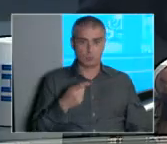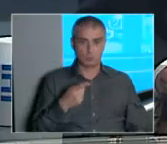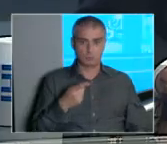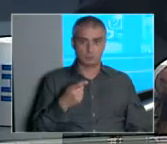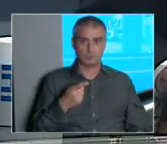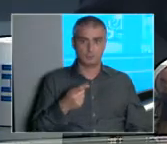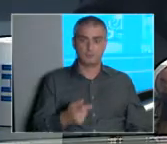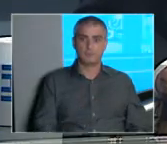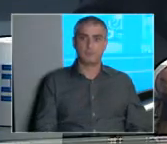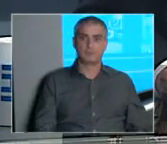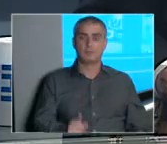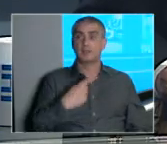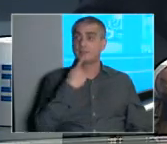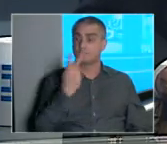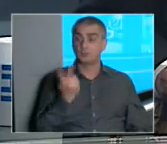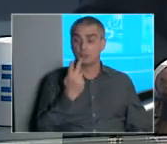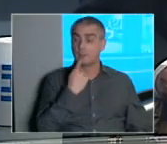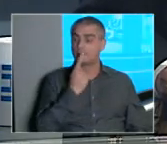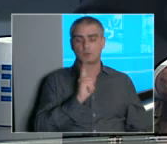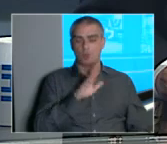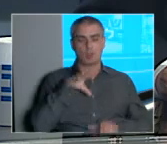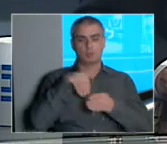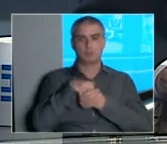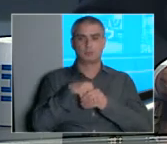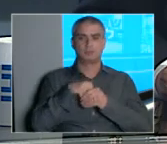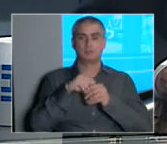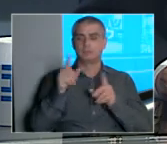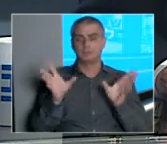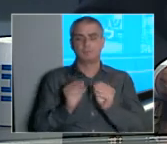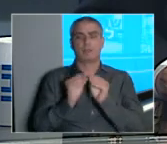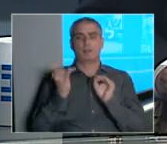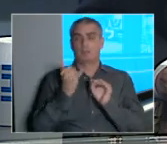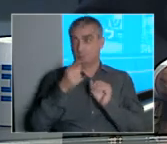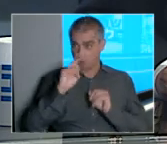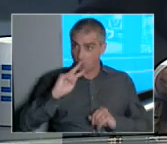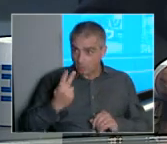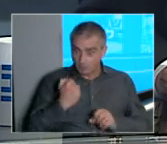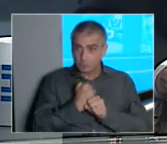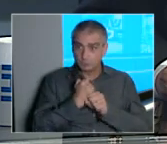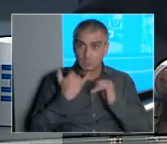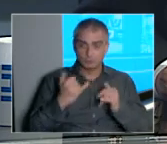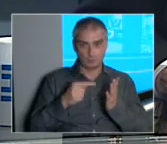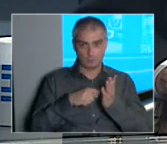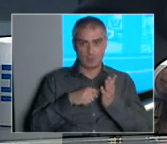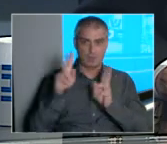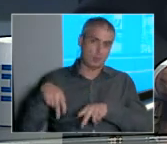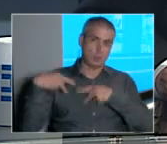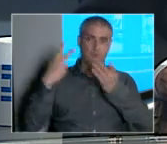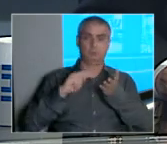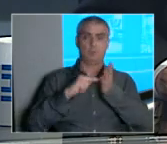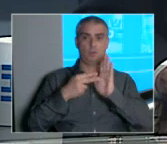שהיו לא מכבר. והצהרת, שניכם הצהרתם שלא תשבו זה שלא עם זה. האם אתה חוזר על הצהרה עכשיו, לנוכח חזרתם